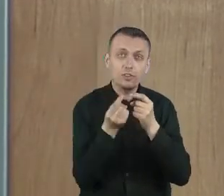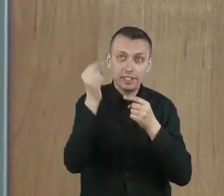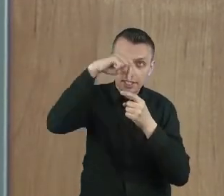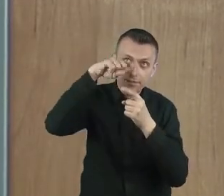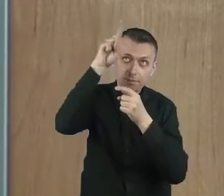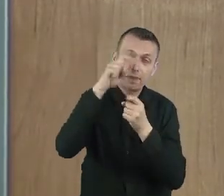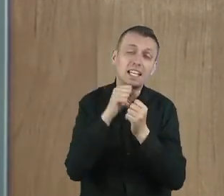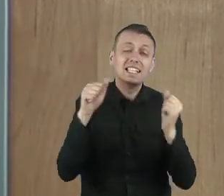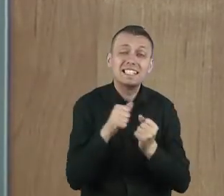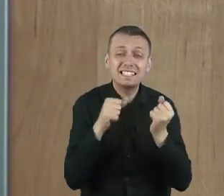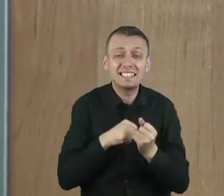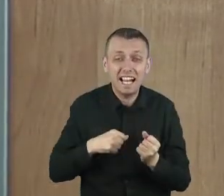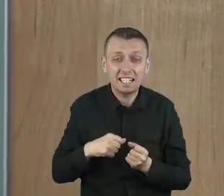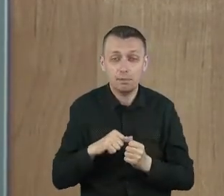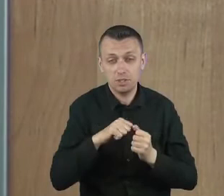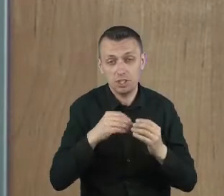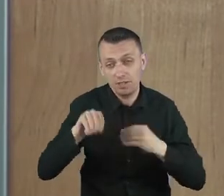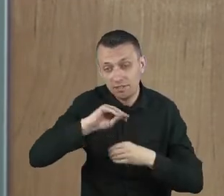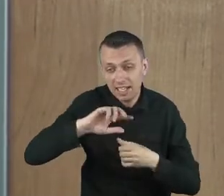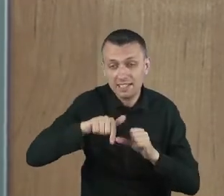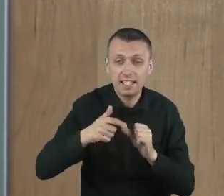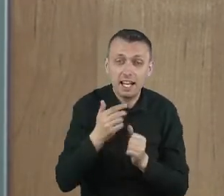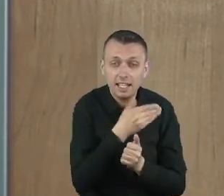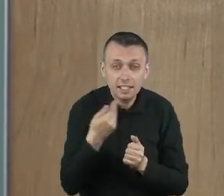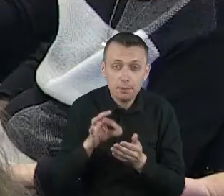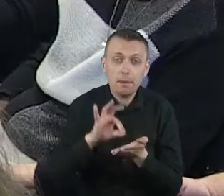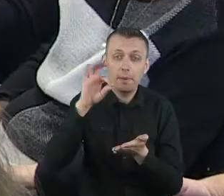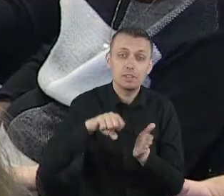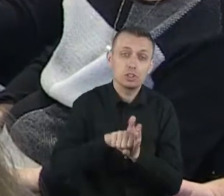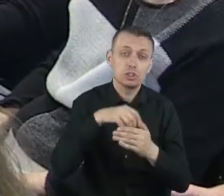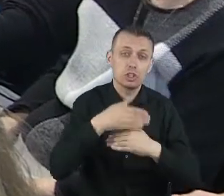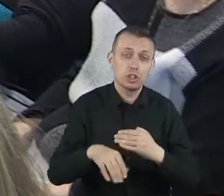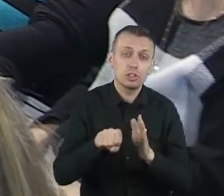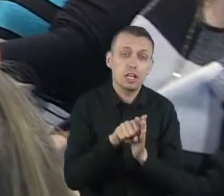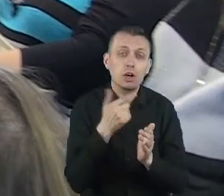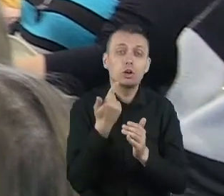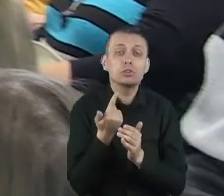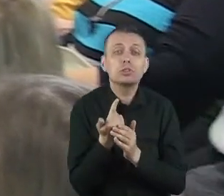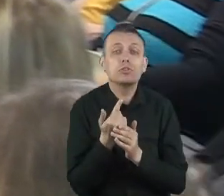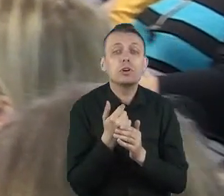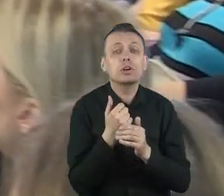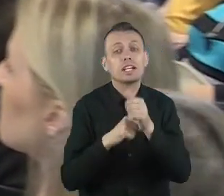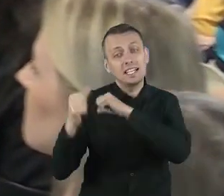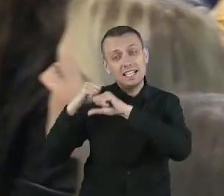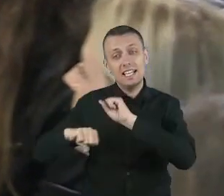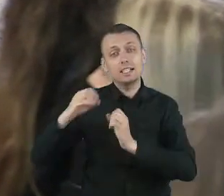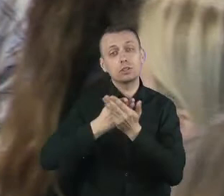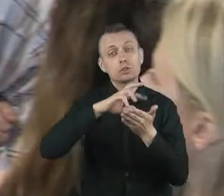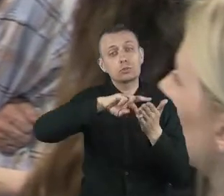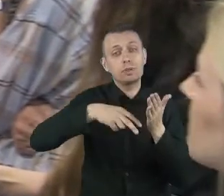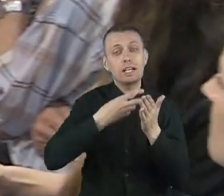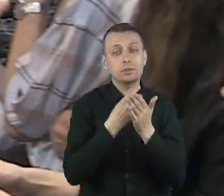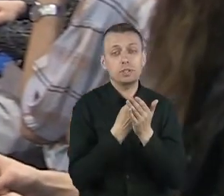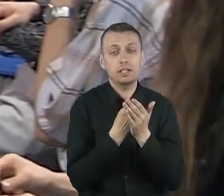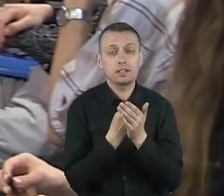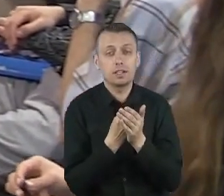to kolejne szczyty, ale no nie ma pewności do samego końca. Od 2 lat Pustelnik planuje wyprawę na Antarktydę. Tutaj